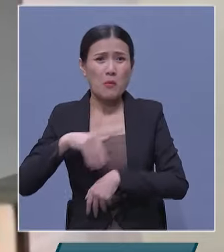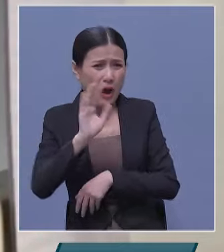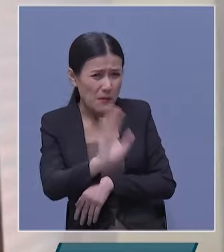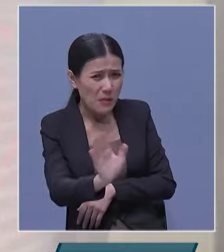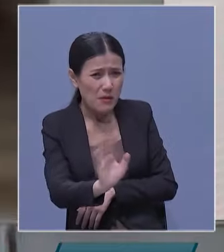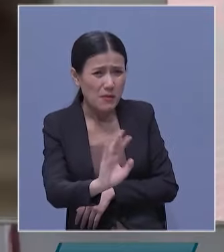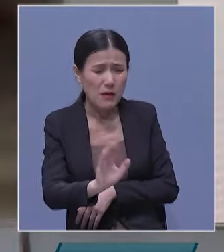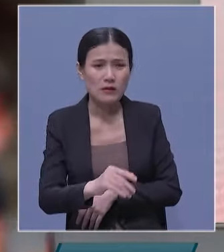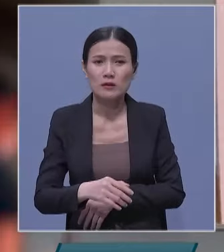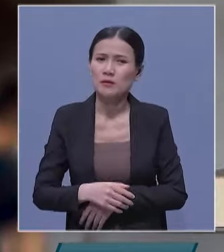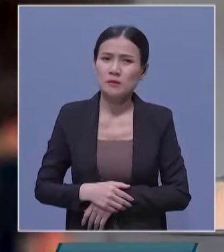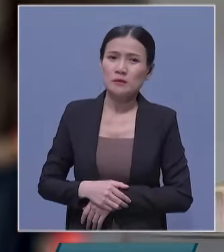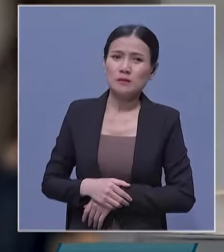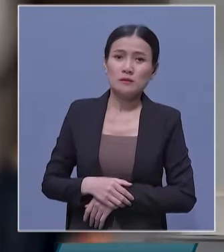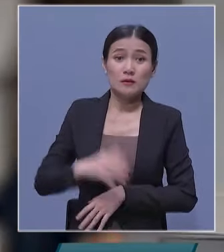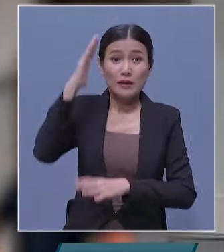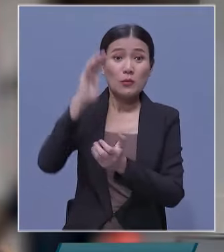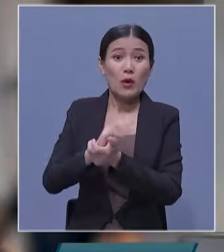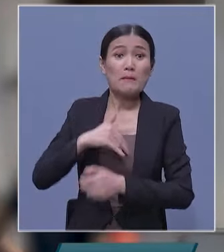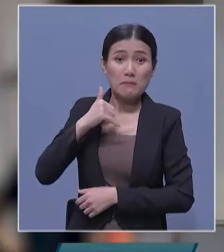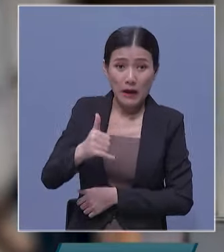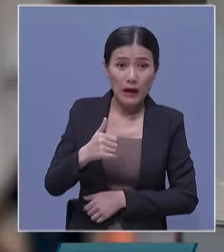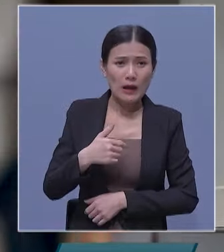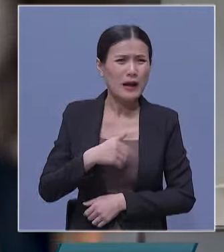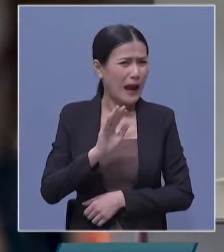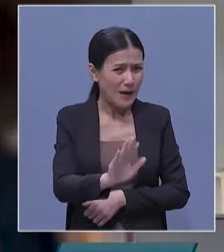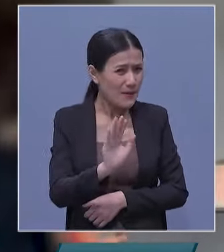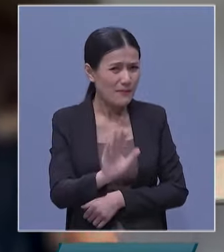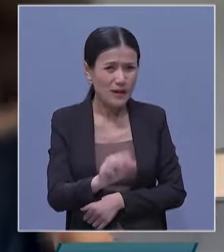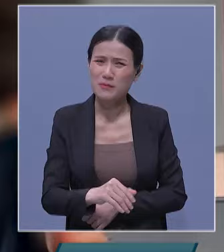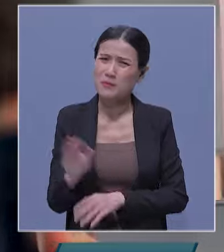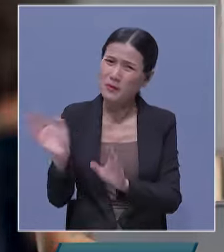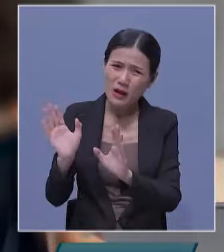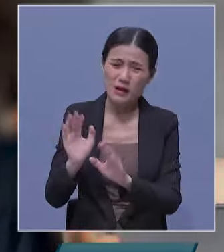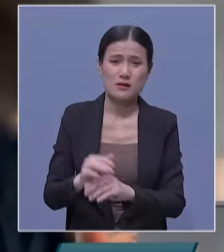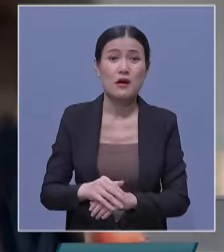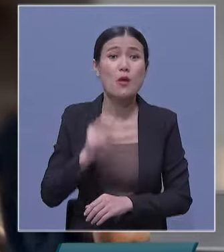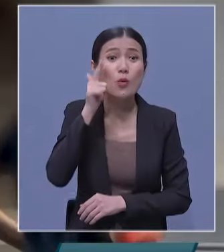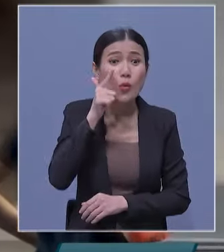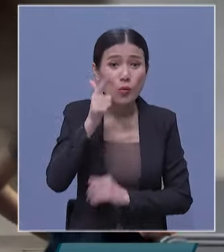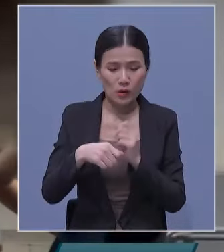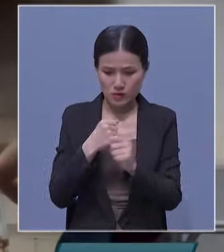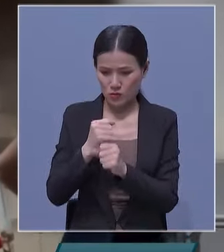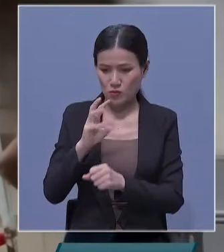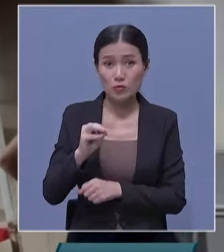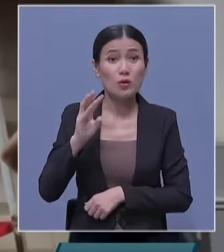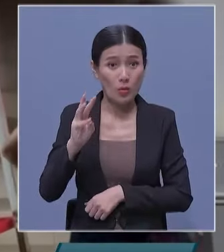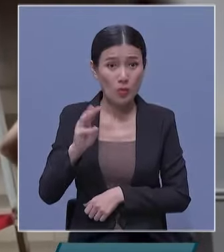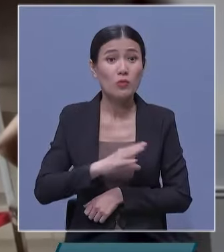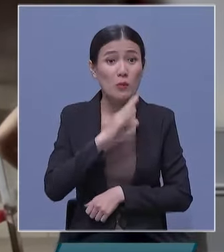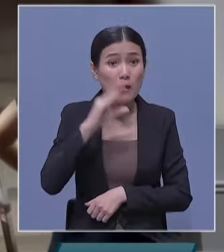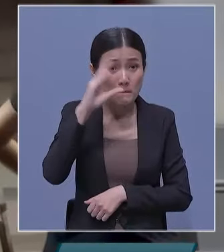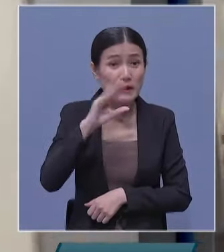ตำรวจมาแล้วคุณลุงก็ยังจะพยายามโอนให้ได้คุณไพฑูรอายุ 66ค่ะคุณผู้ชมบอกว่าถ้าโอนไม่ทัน